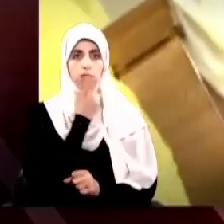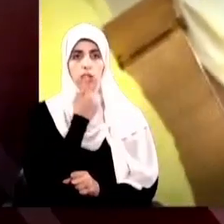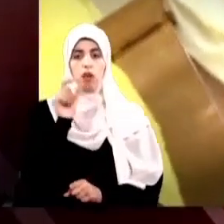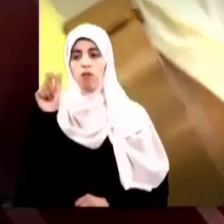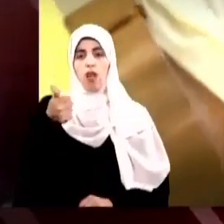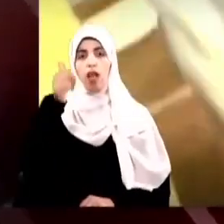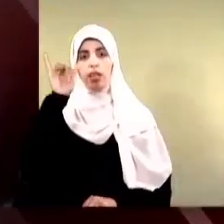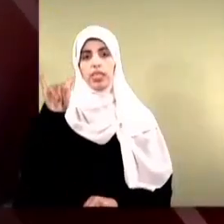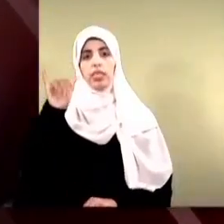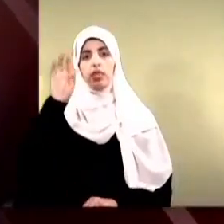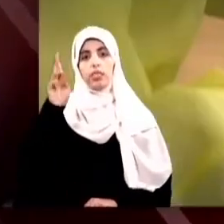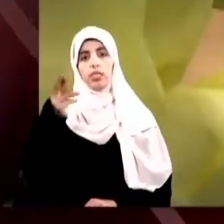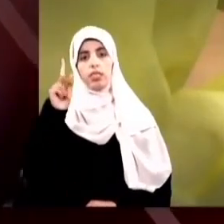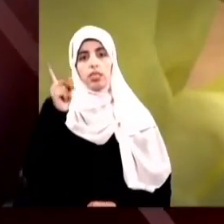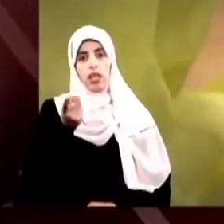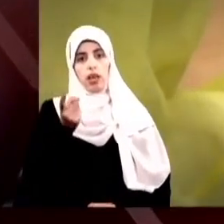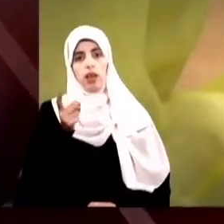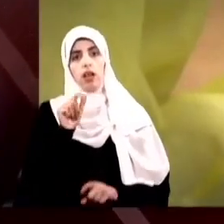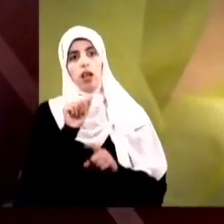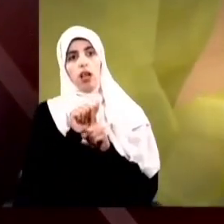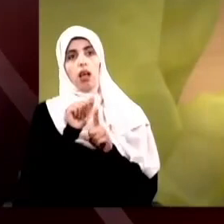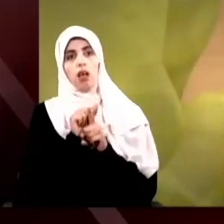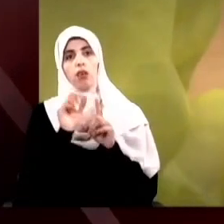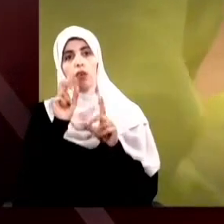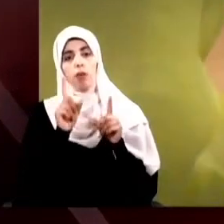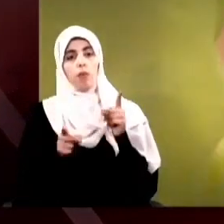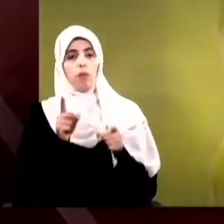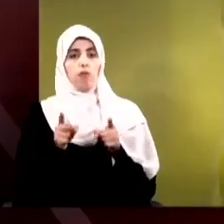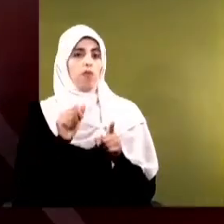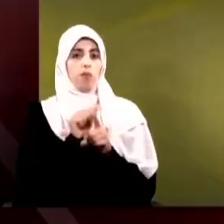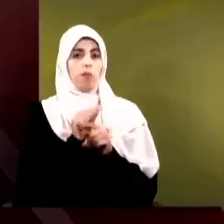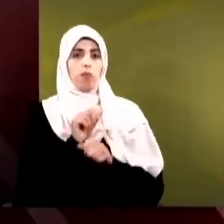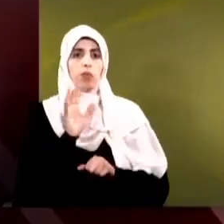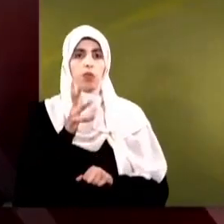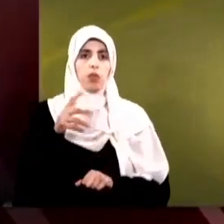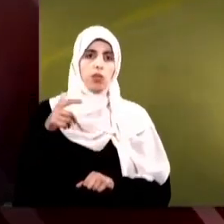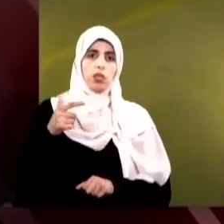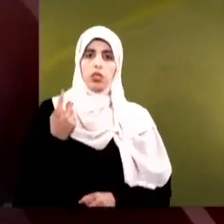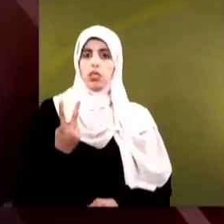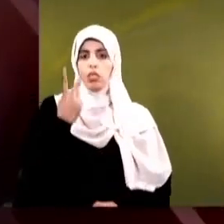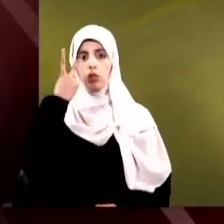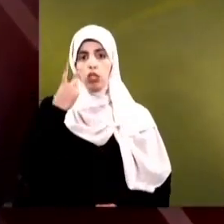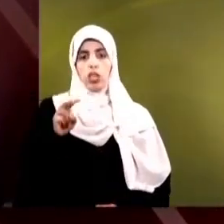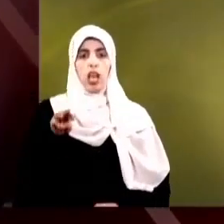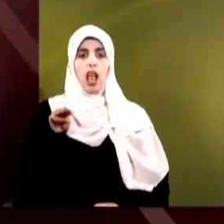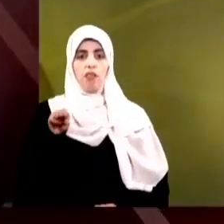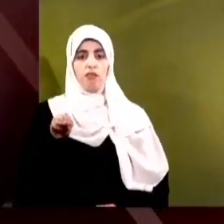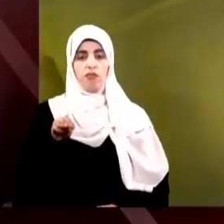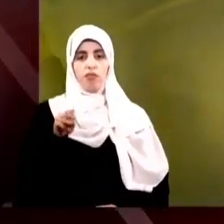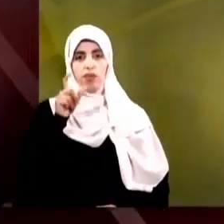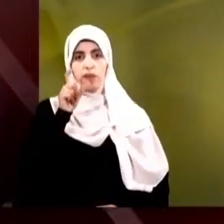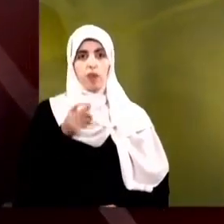فايزر تطعيم فئة، عدة فئات تقريبا، تم تطعيم 27,000. هذه الفئات